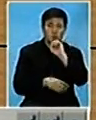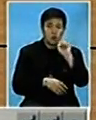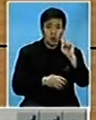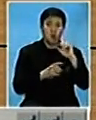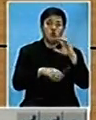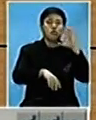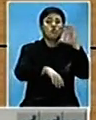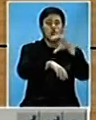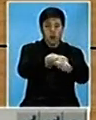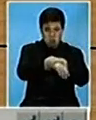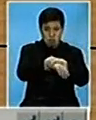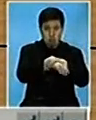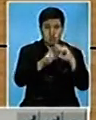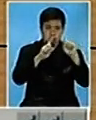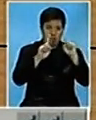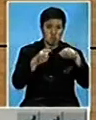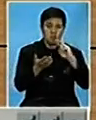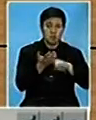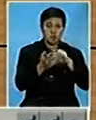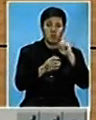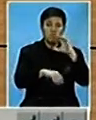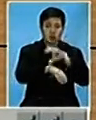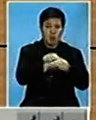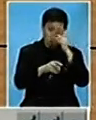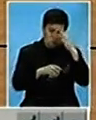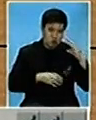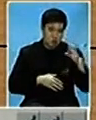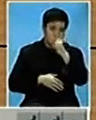ายจับเพราะว่าท่านยึด